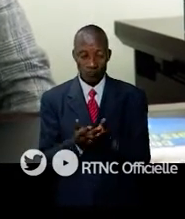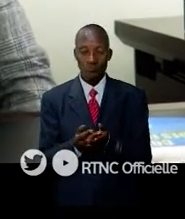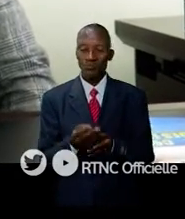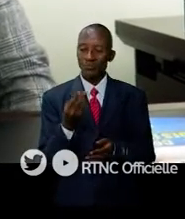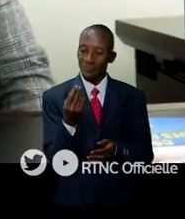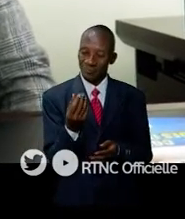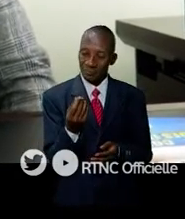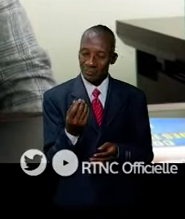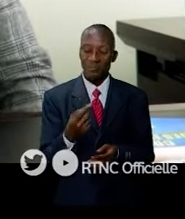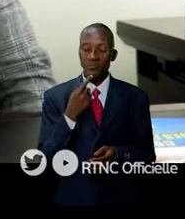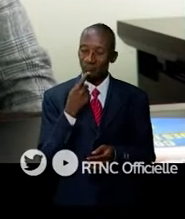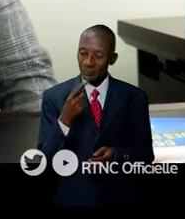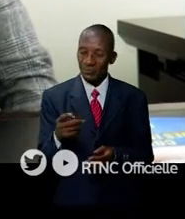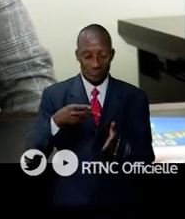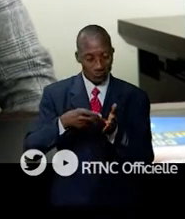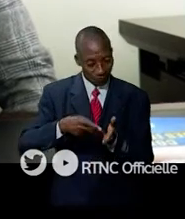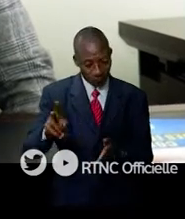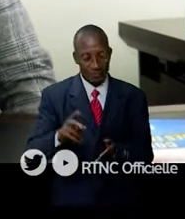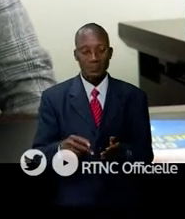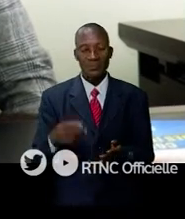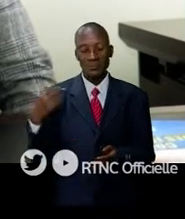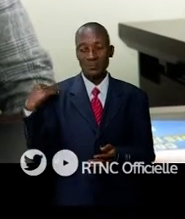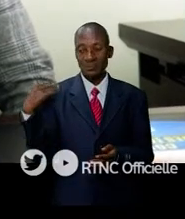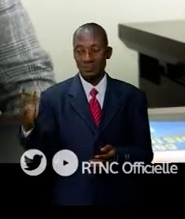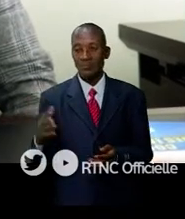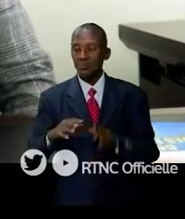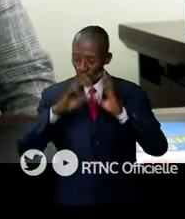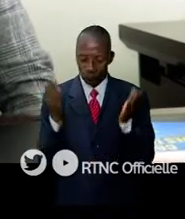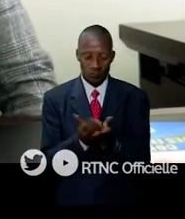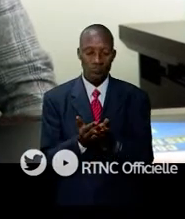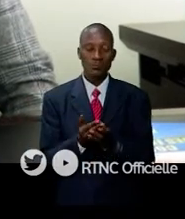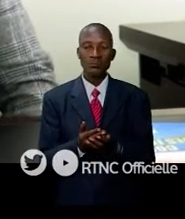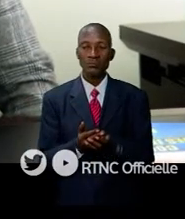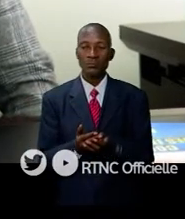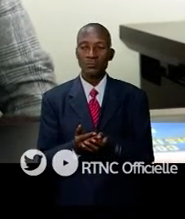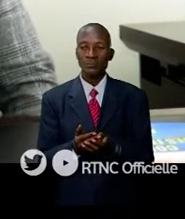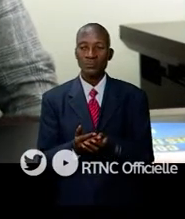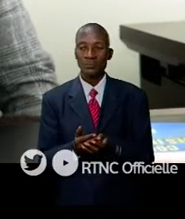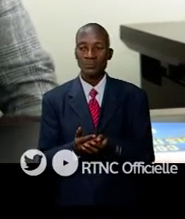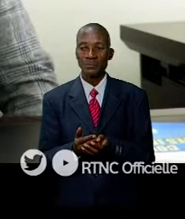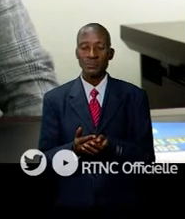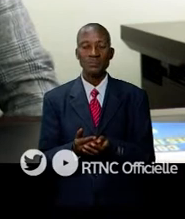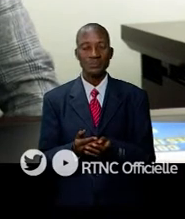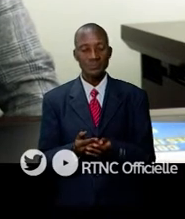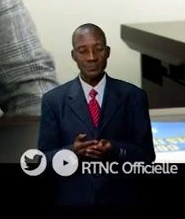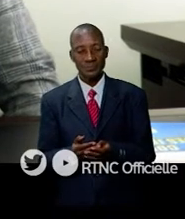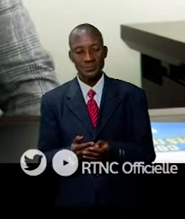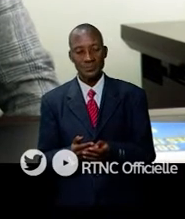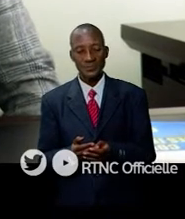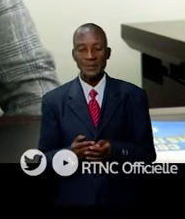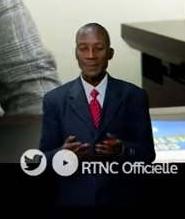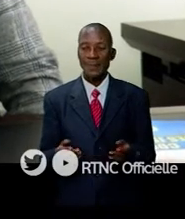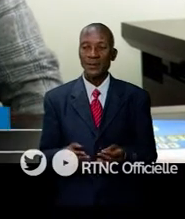dû, l'intégralité, la totalité. C'est-à-dire qu'il n'y aura aucune imputation, il n'y